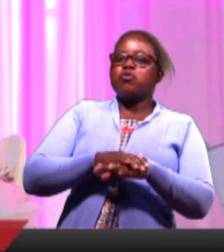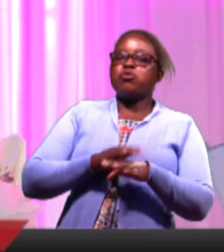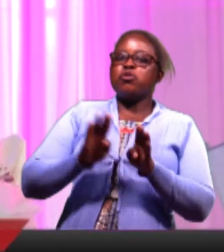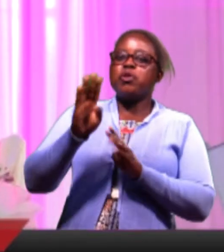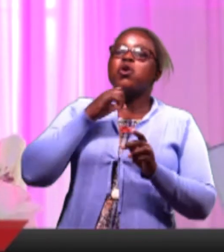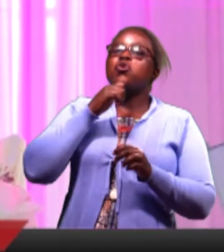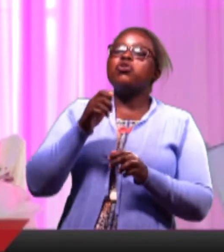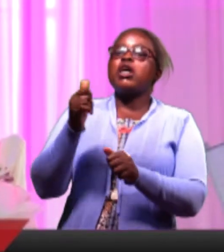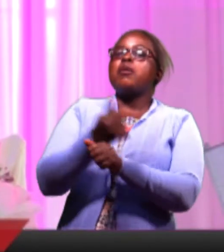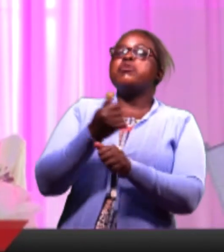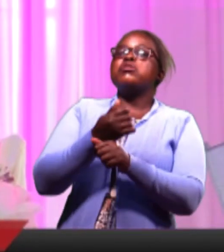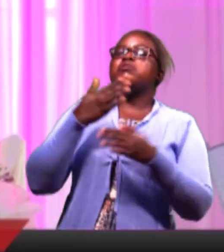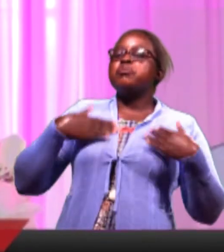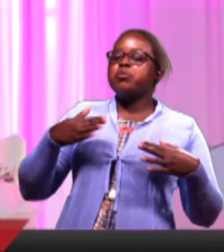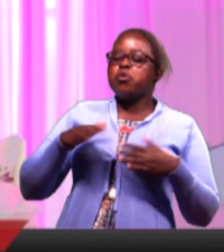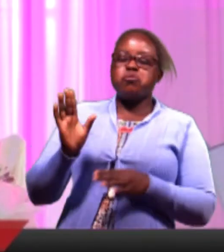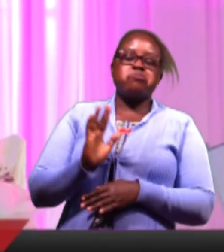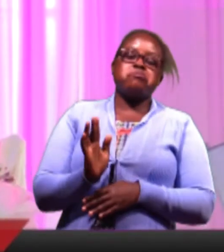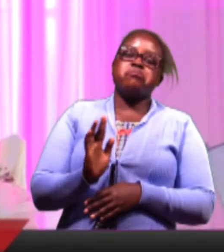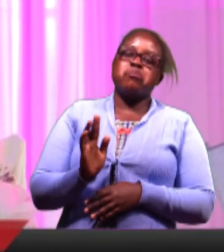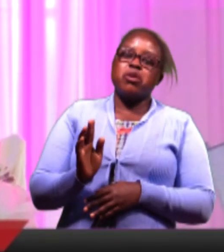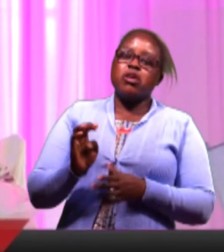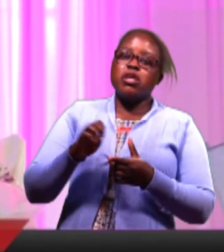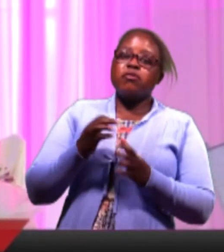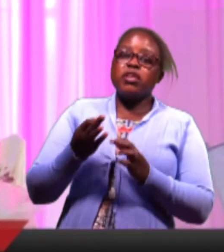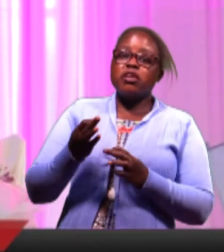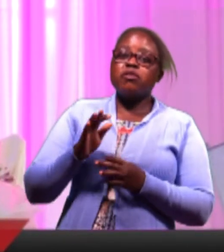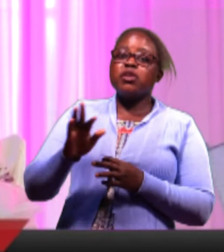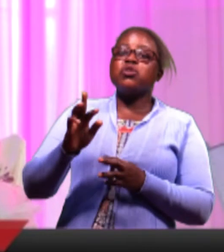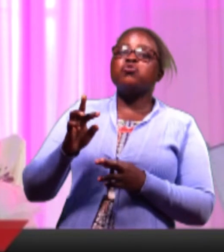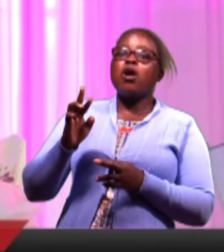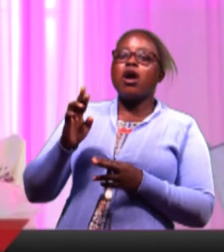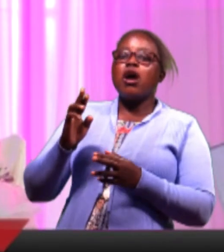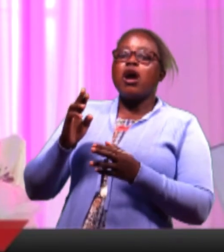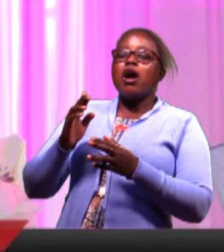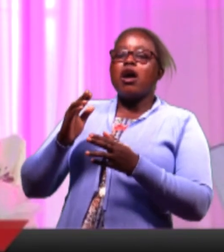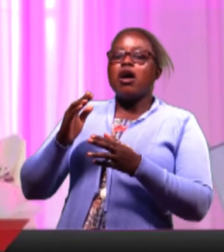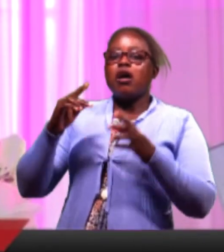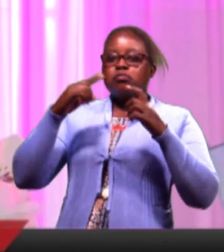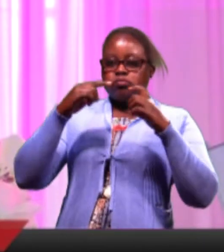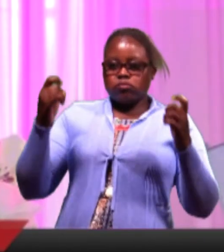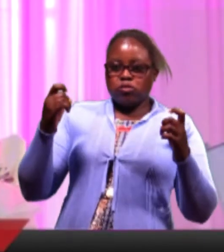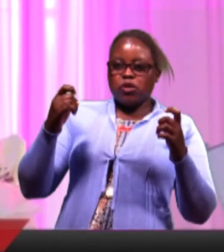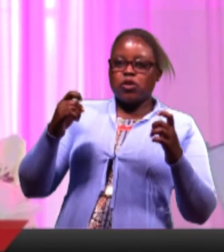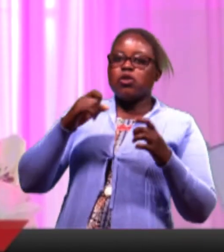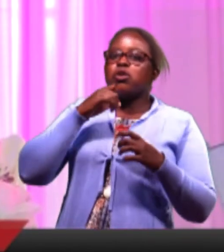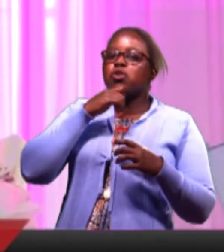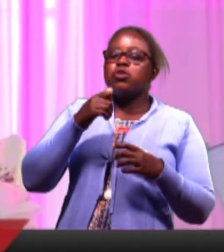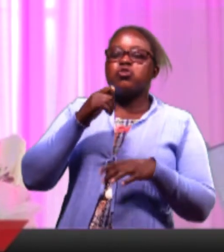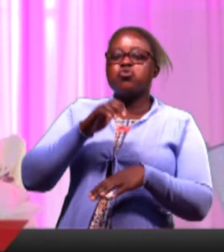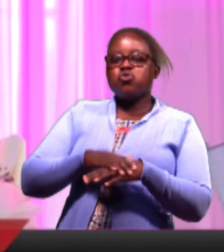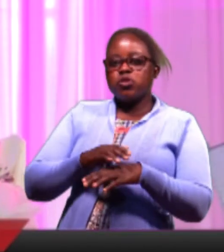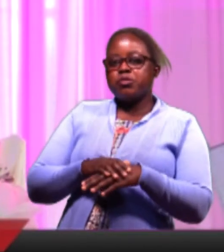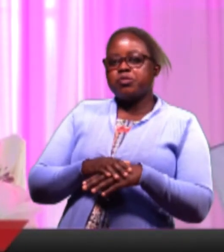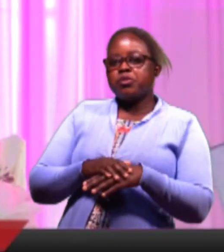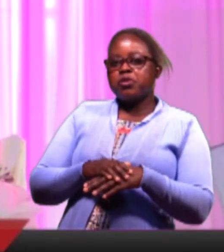ambao sio wa kutukana watu wengine ovyo ovyo. Hata kama is your rival, uwezi kutokuwa